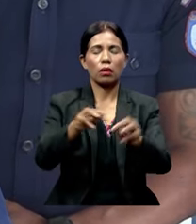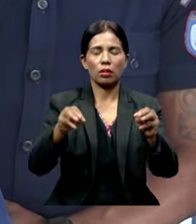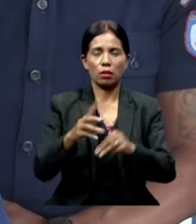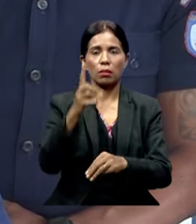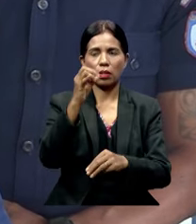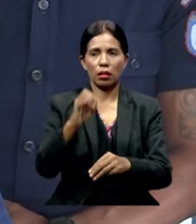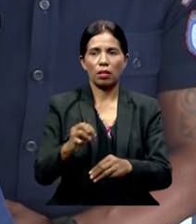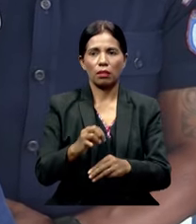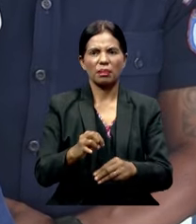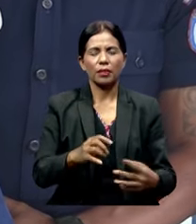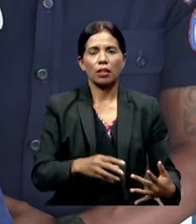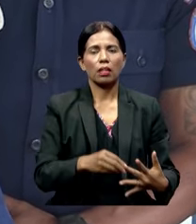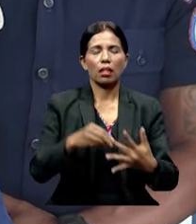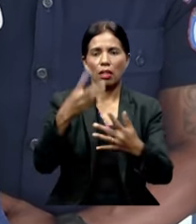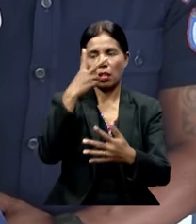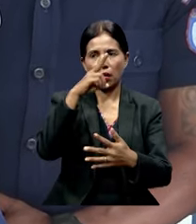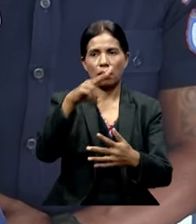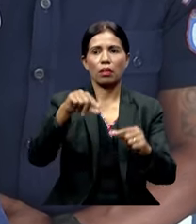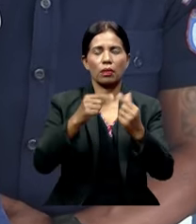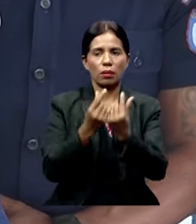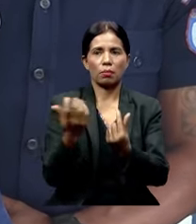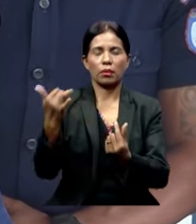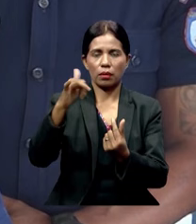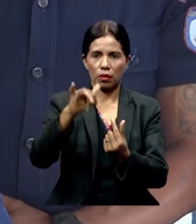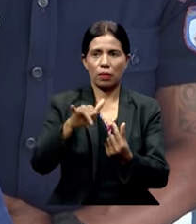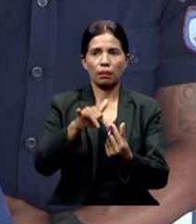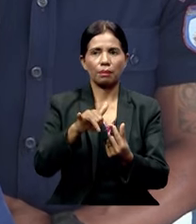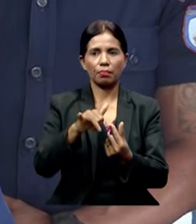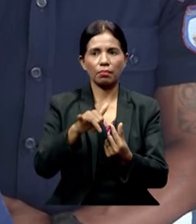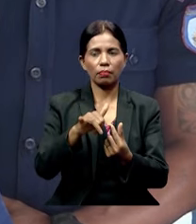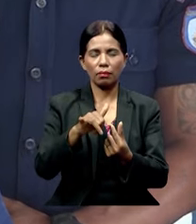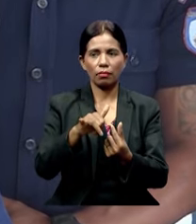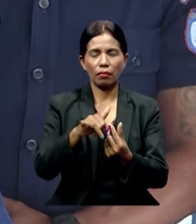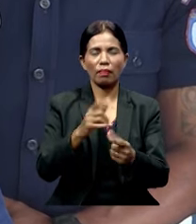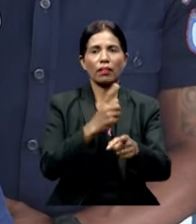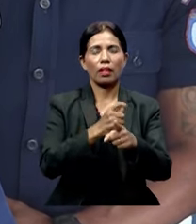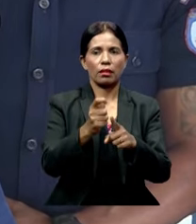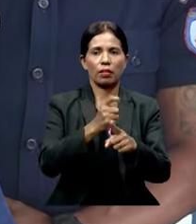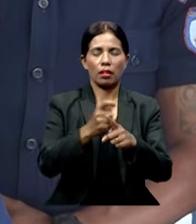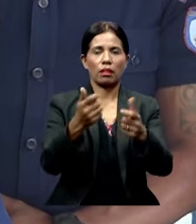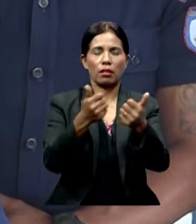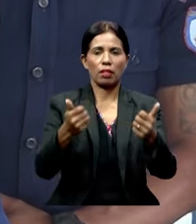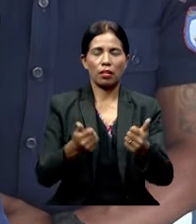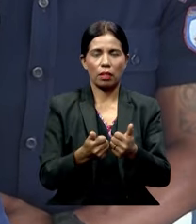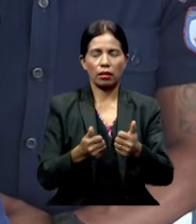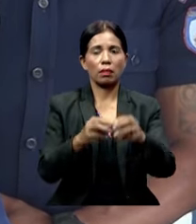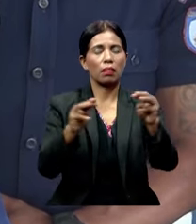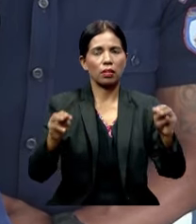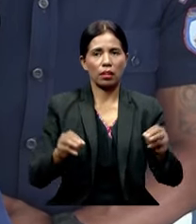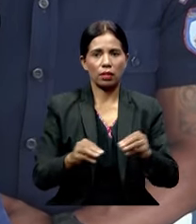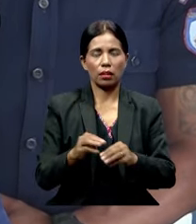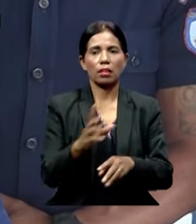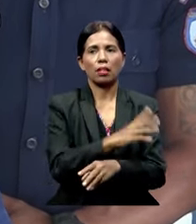operasoins espesias ba grupu sene memaka pratika ilisitus ba art